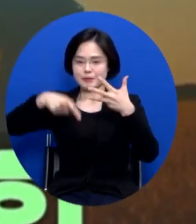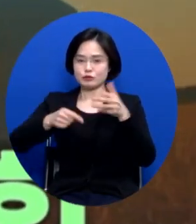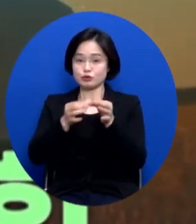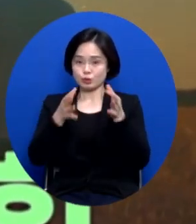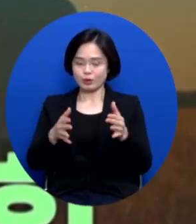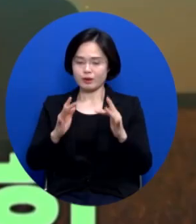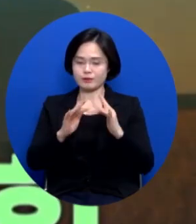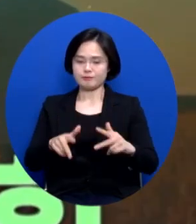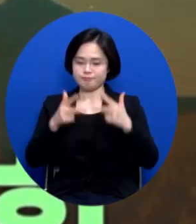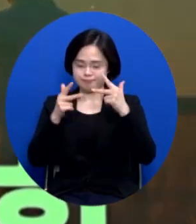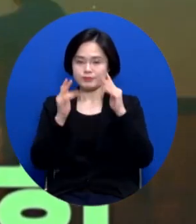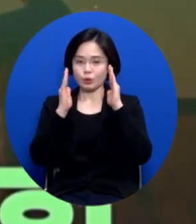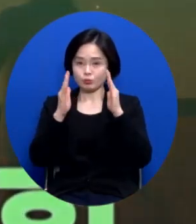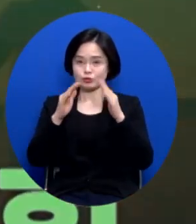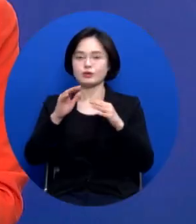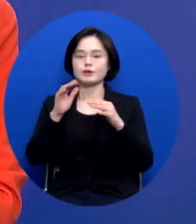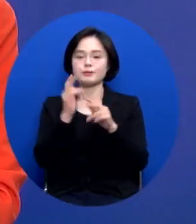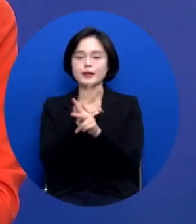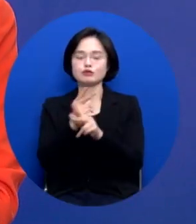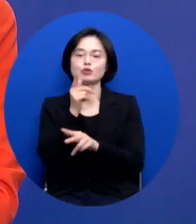온라인으로 진행할 예정입니다.